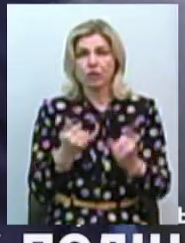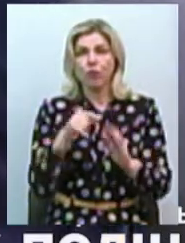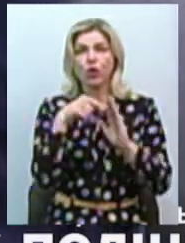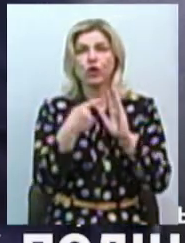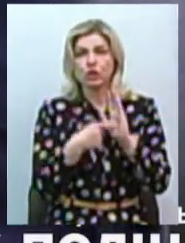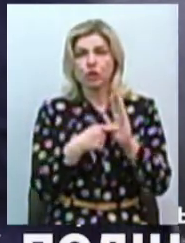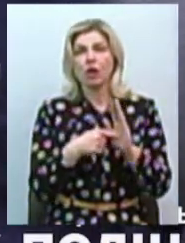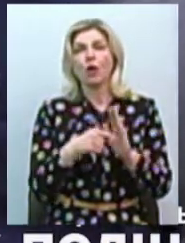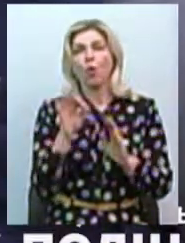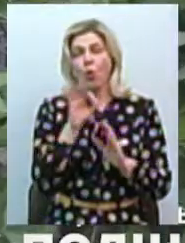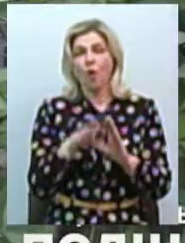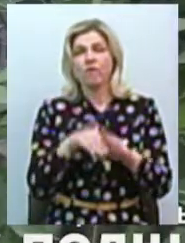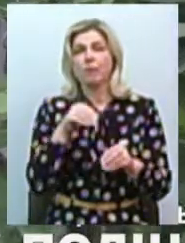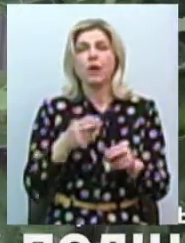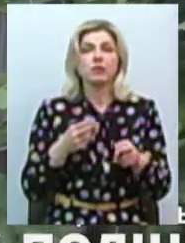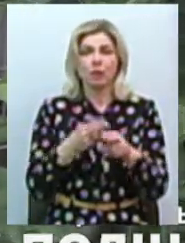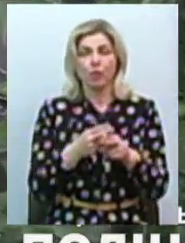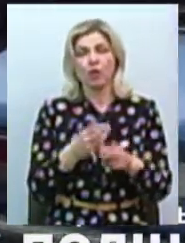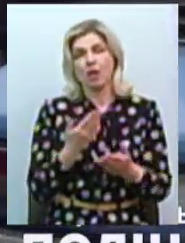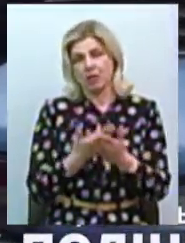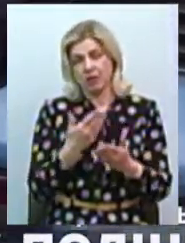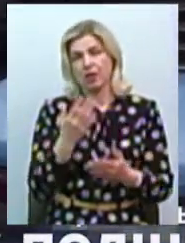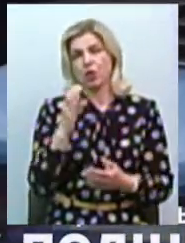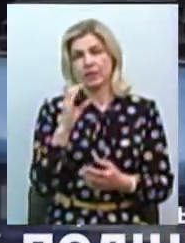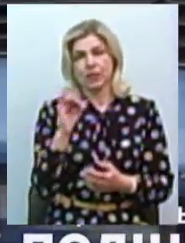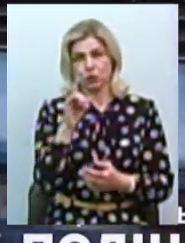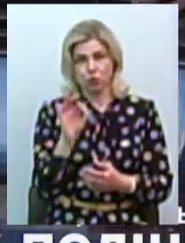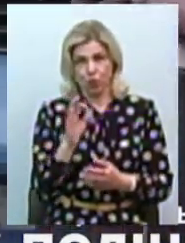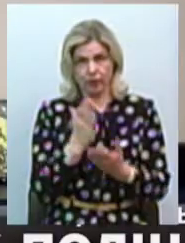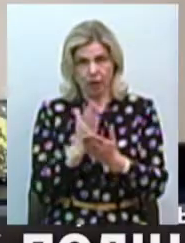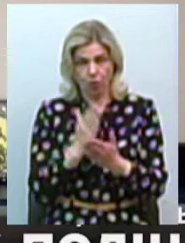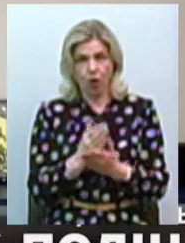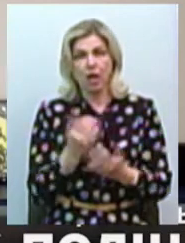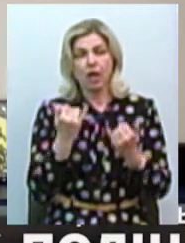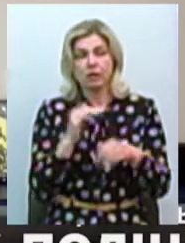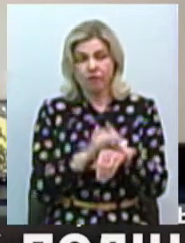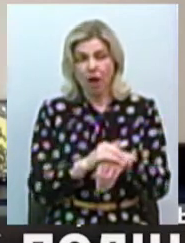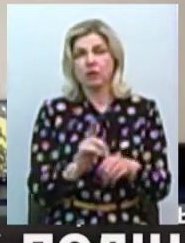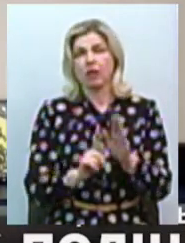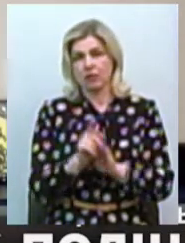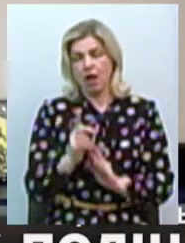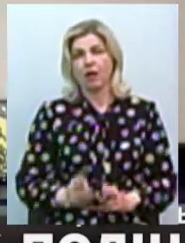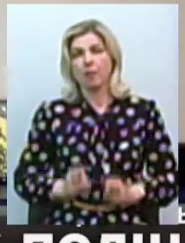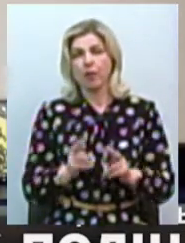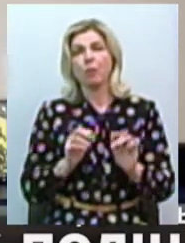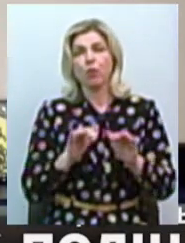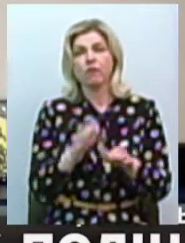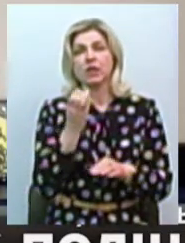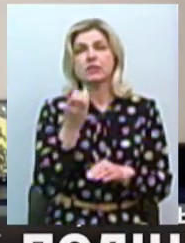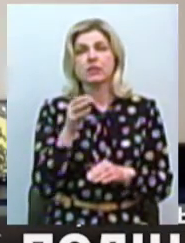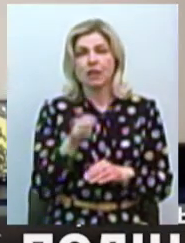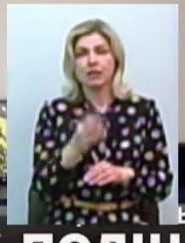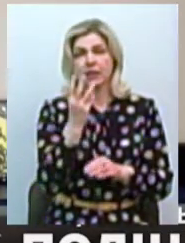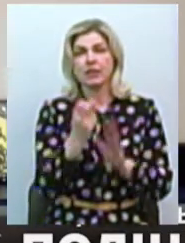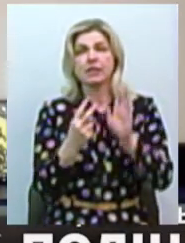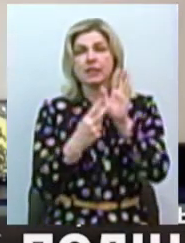обрання запобіжного заходу у вигляді тримання під вартою. За даним фактом розслідується кримінальне провадження за статтею